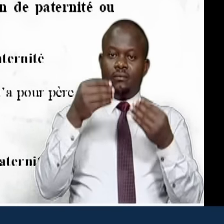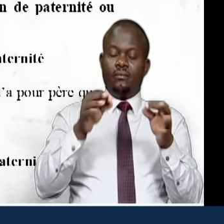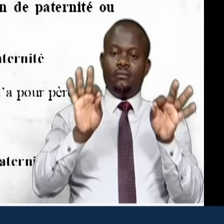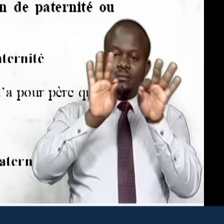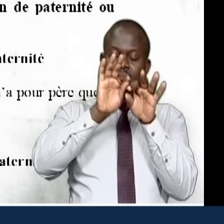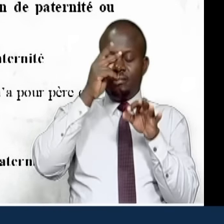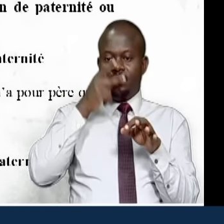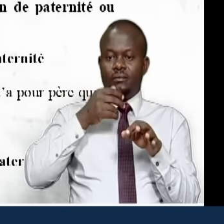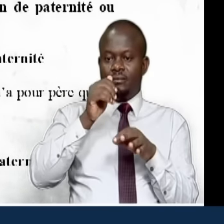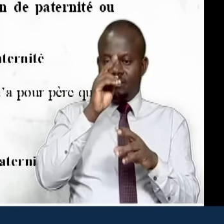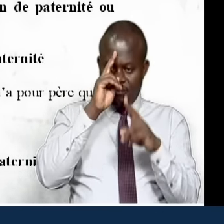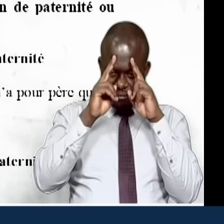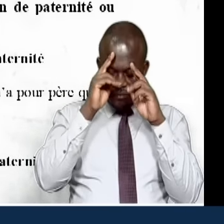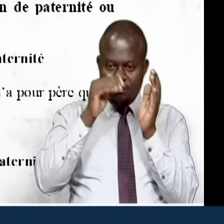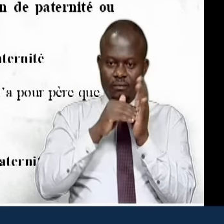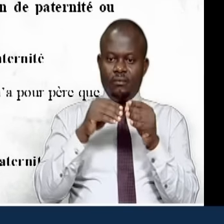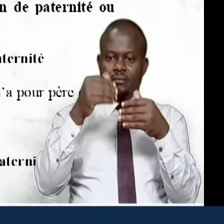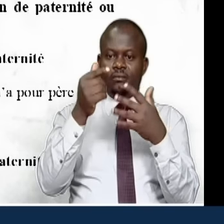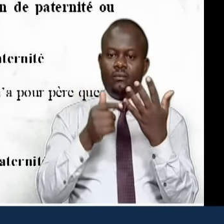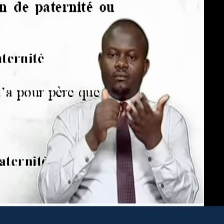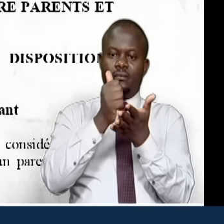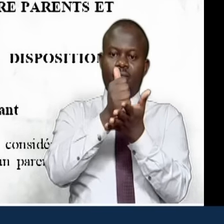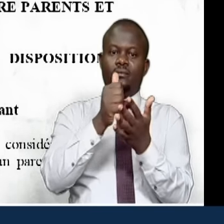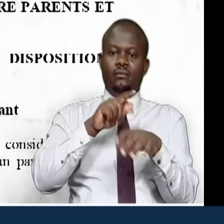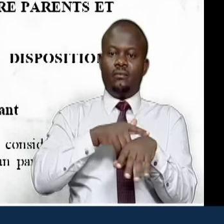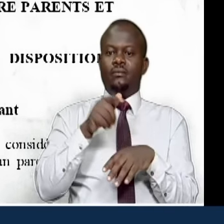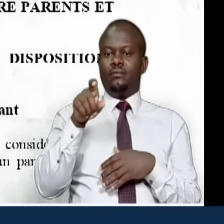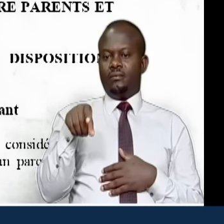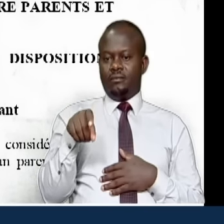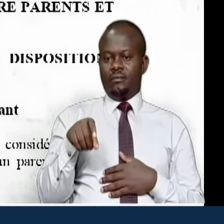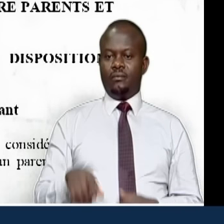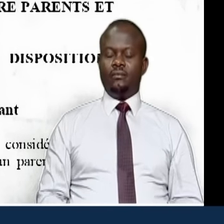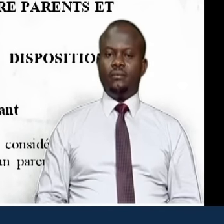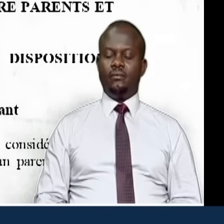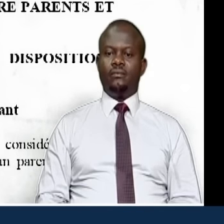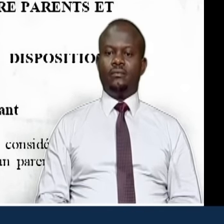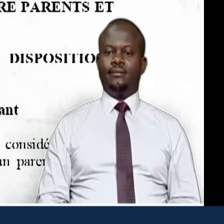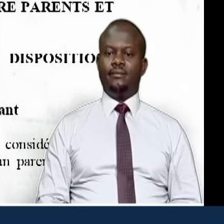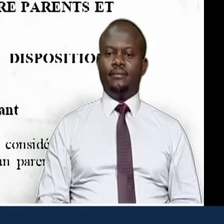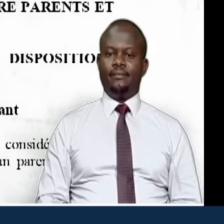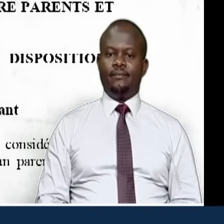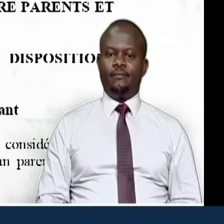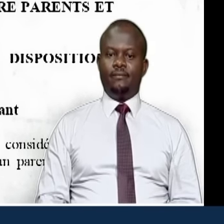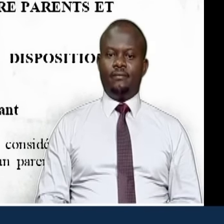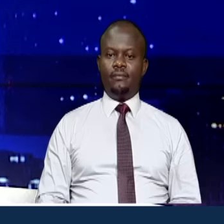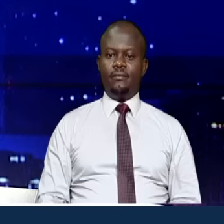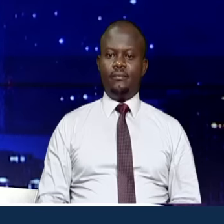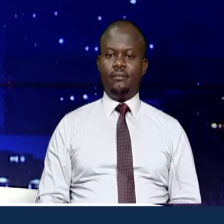ababyeyi be kububaha no kubaha ibibatunga igihe babikeneye Karisa Evariste mu ntara y'Amajyepfo